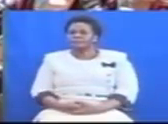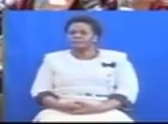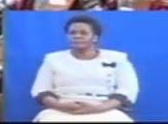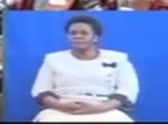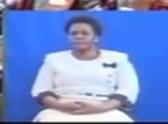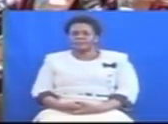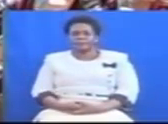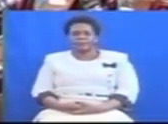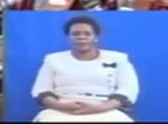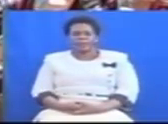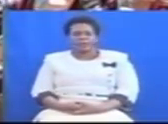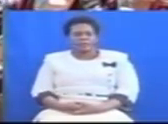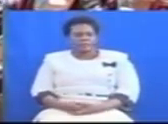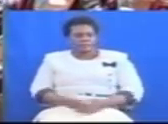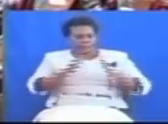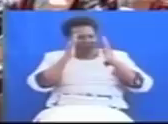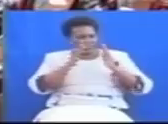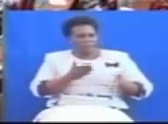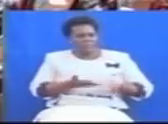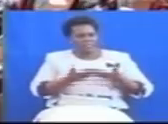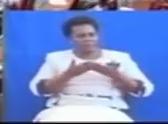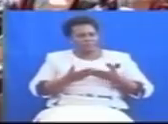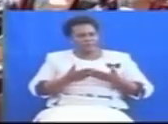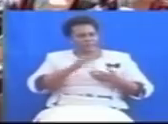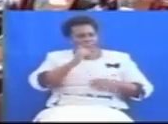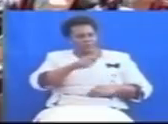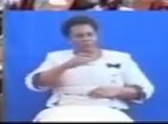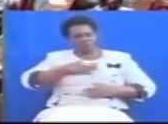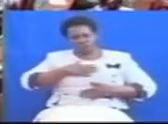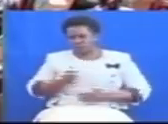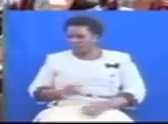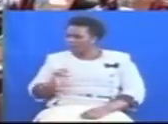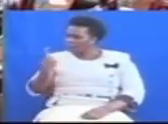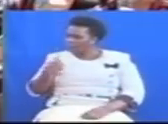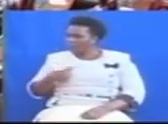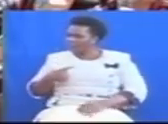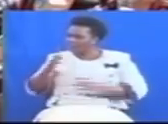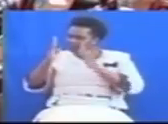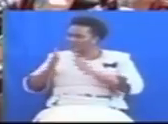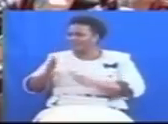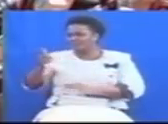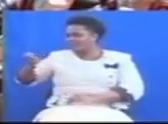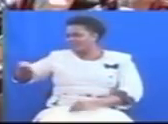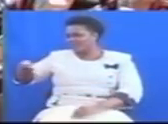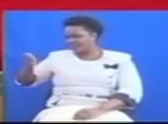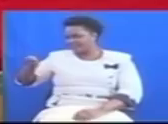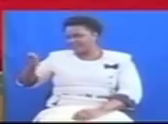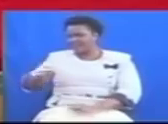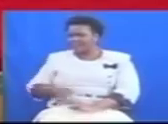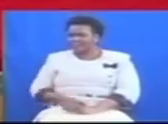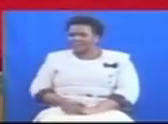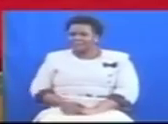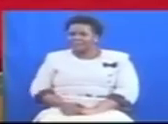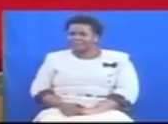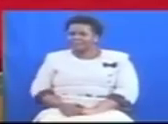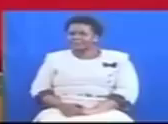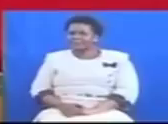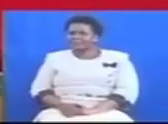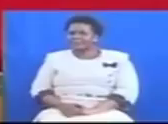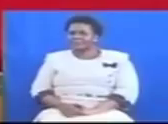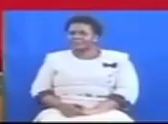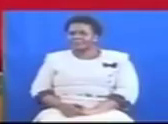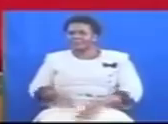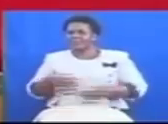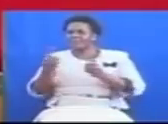Mheshimiwa Naibu Spika, nikushukuru. Nichukue fursa hii pia kumpongeza Mheshimiwa Hadija Nasri, lakini pia